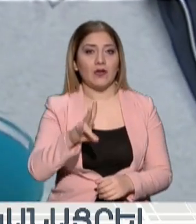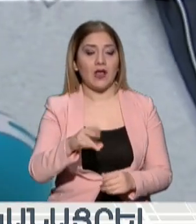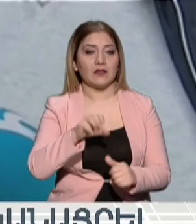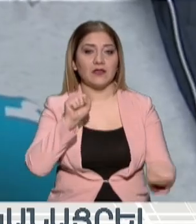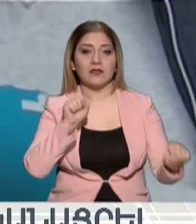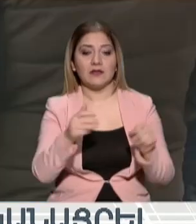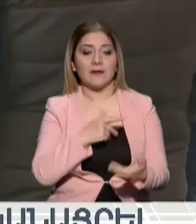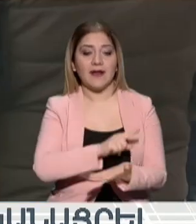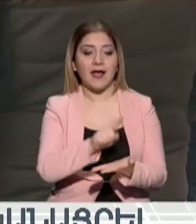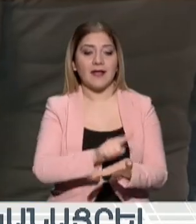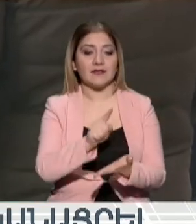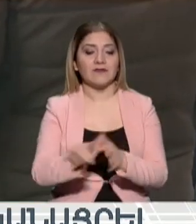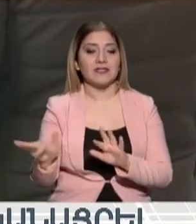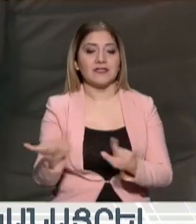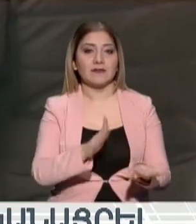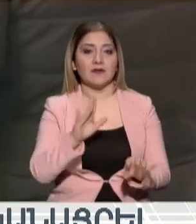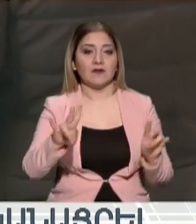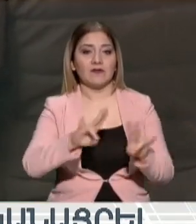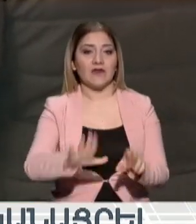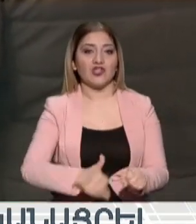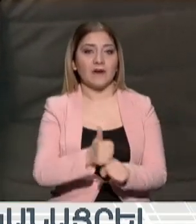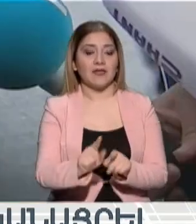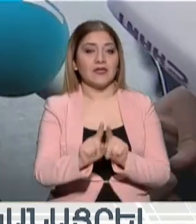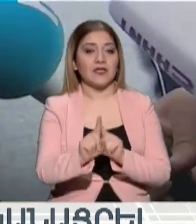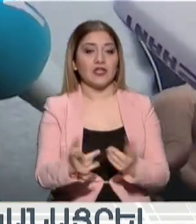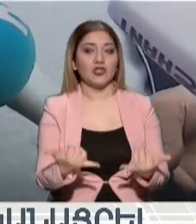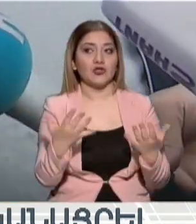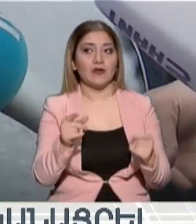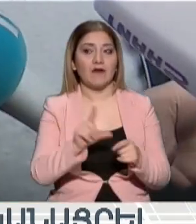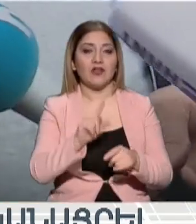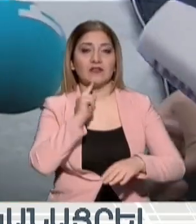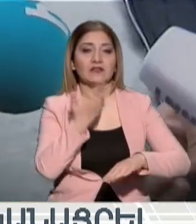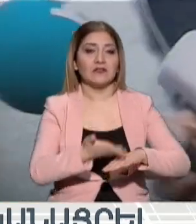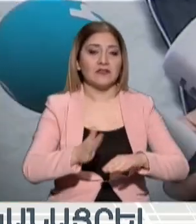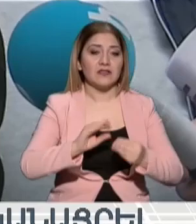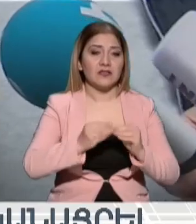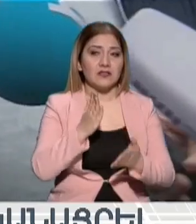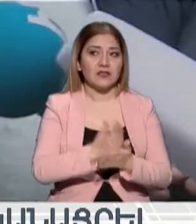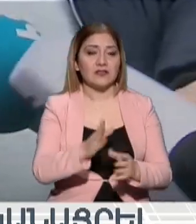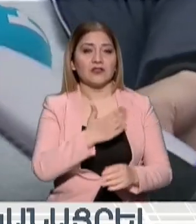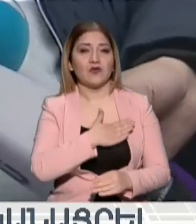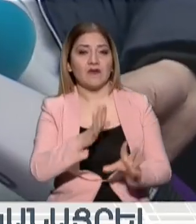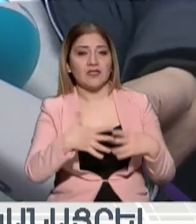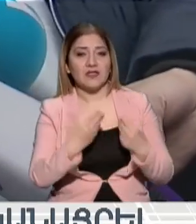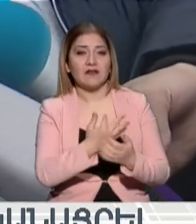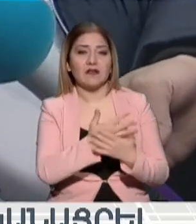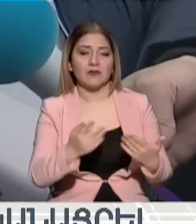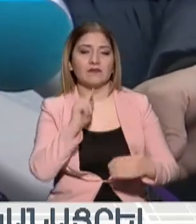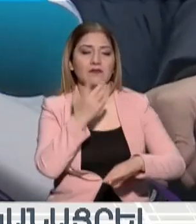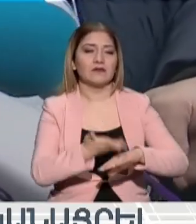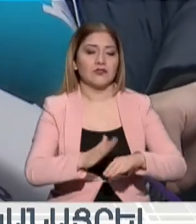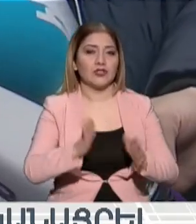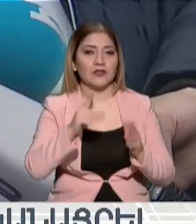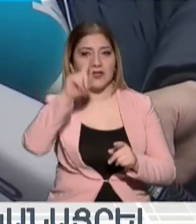մեր հարցերով զբաղվելու է փոխվարչապետը։ Այսօր կառավարության առաջ ավելի բարդ խնդիրներ կա, մեր զովազների ընտանիքներ եւ այլ եւ այլ քաշ